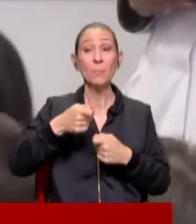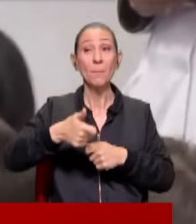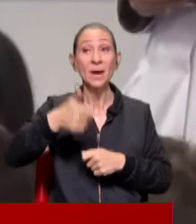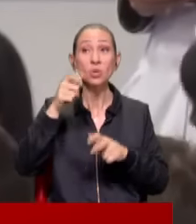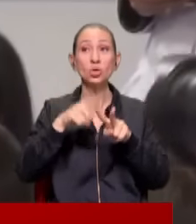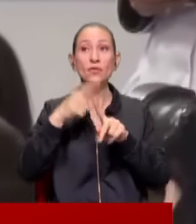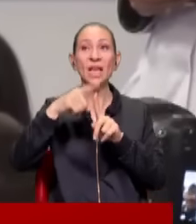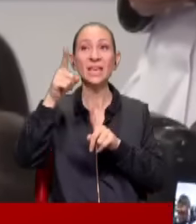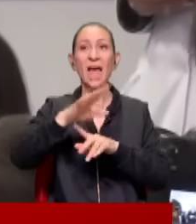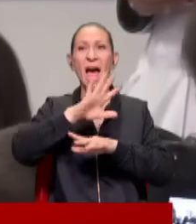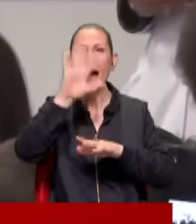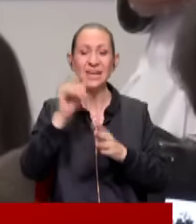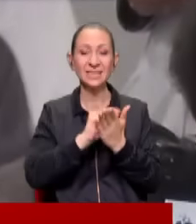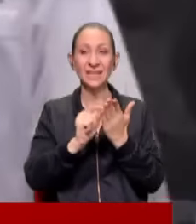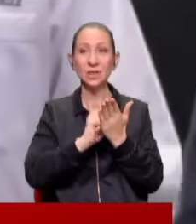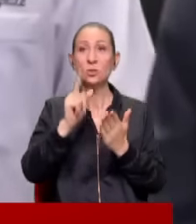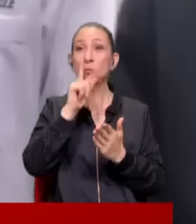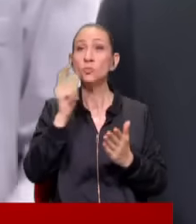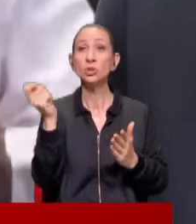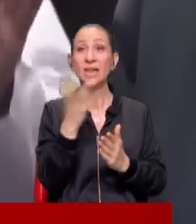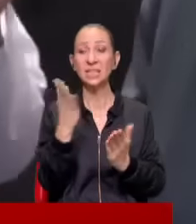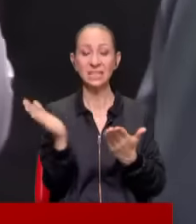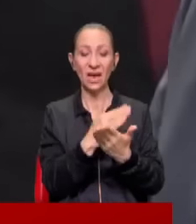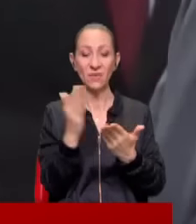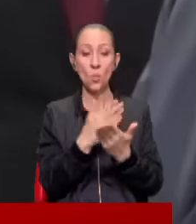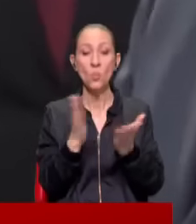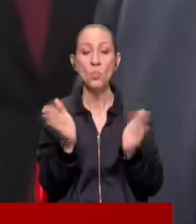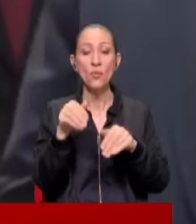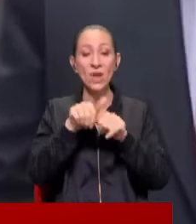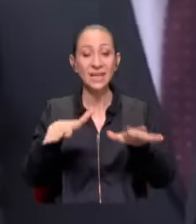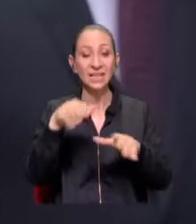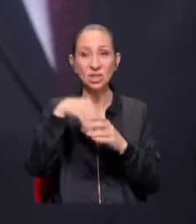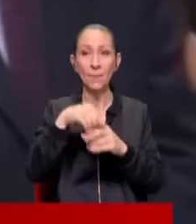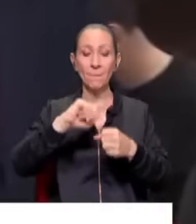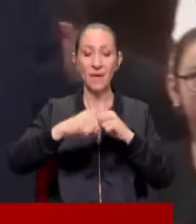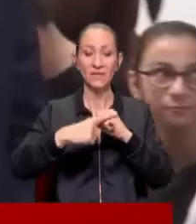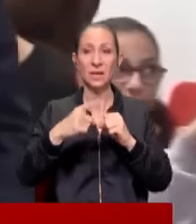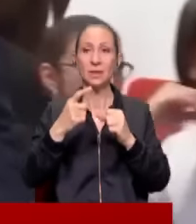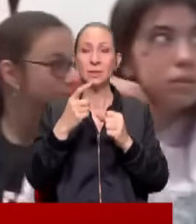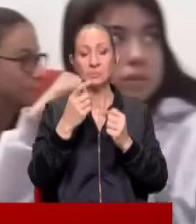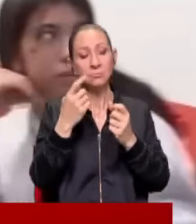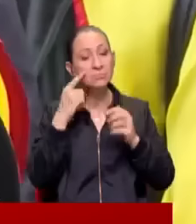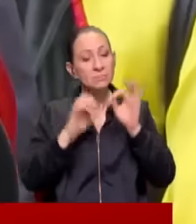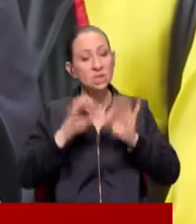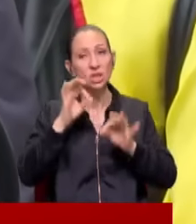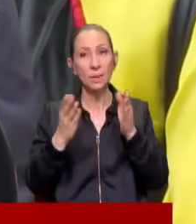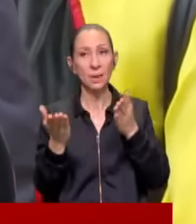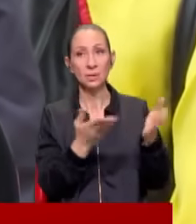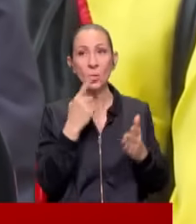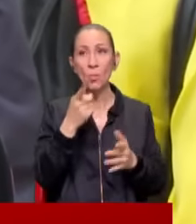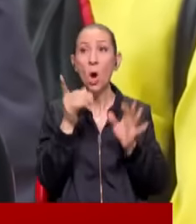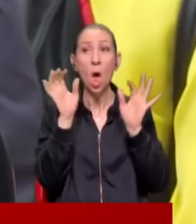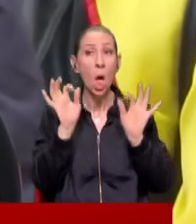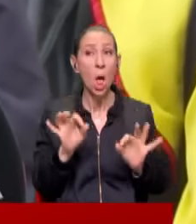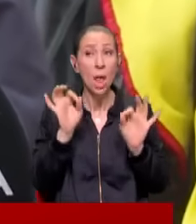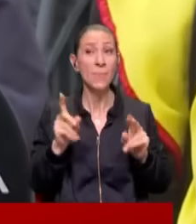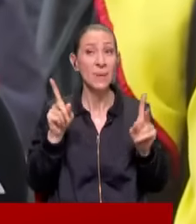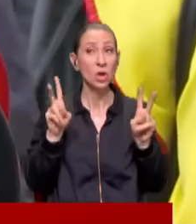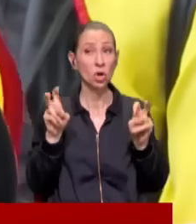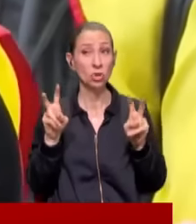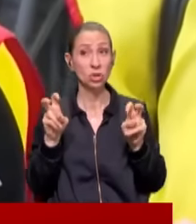Yusuf Tekin ise her dersten yüzlerce sayfalık müfredat için bir haftalık askı süresi belirledi. Böylesine önemli bir